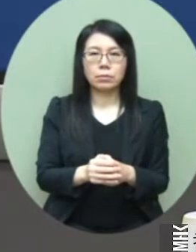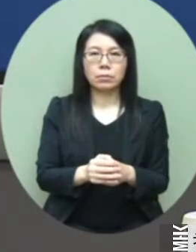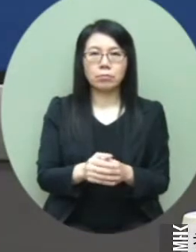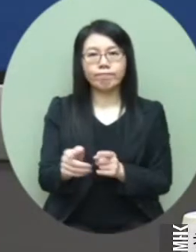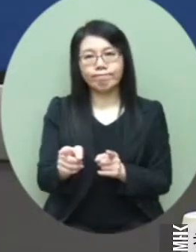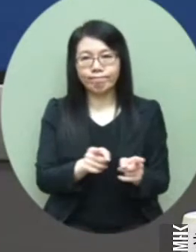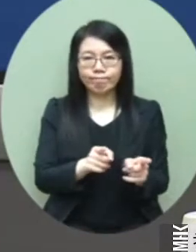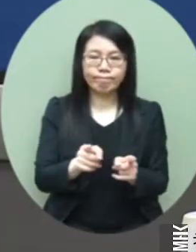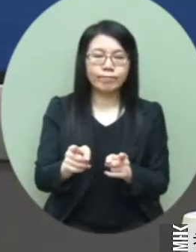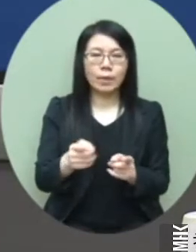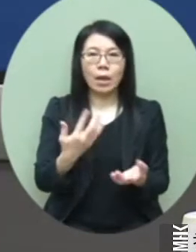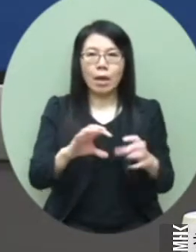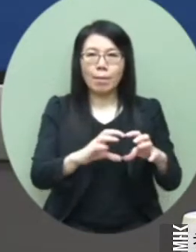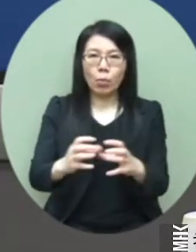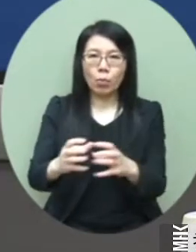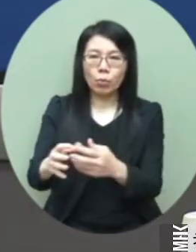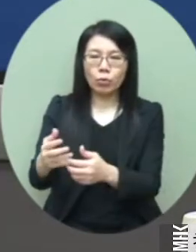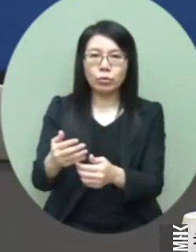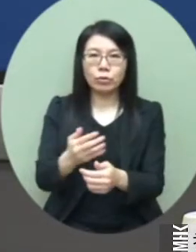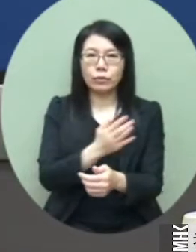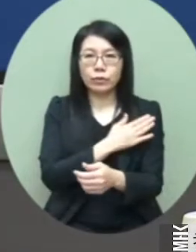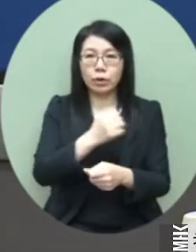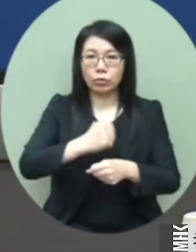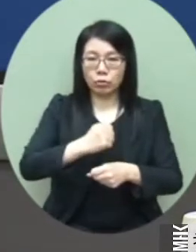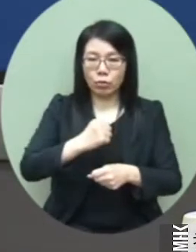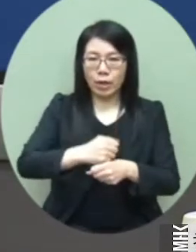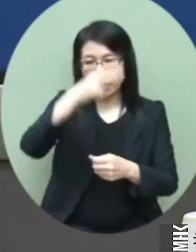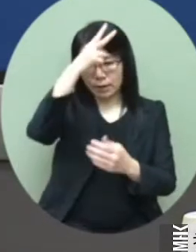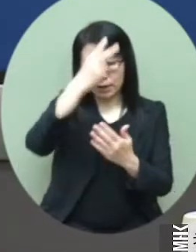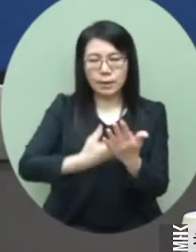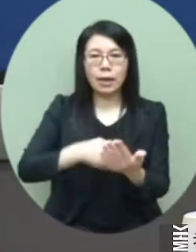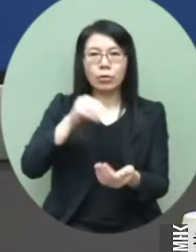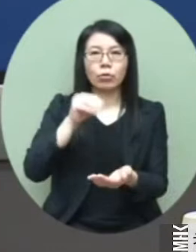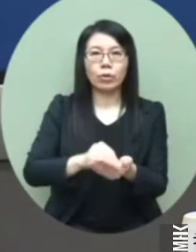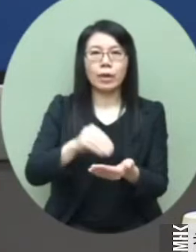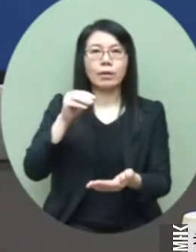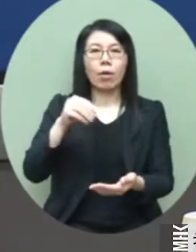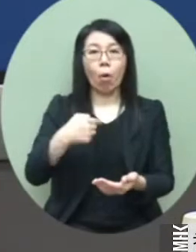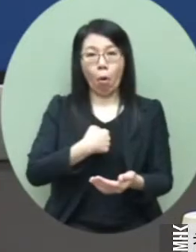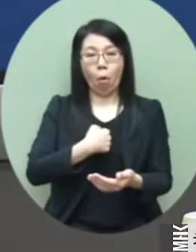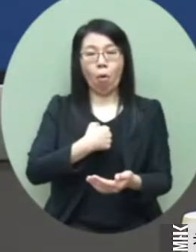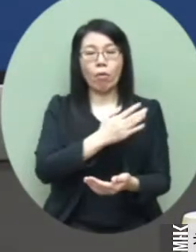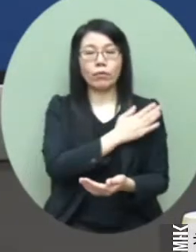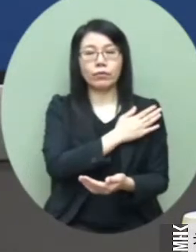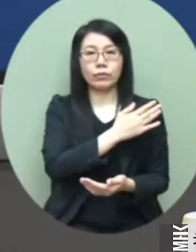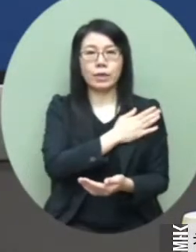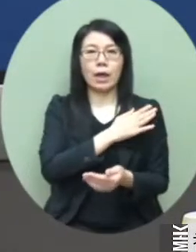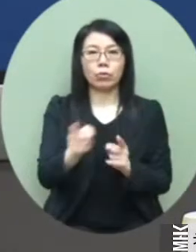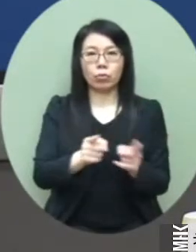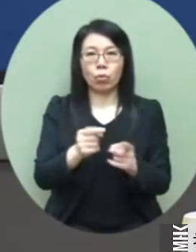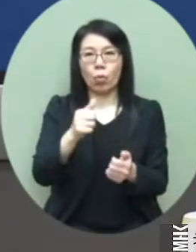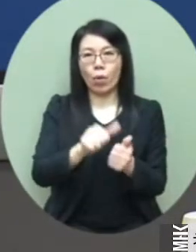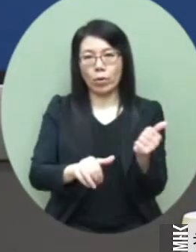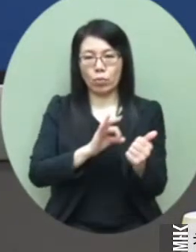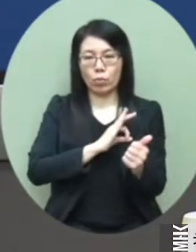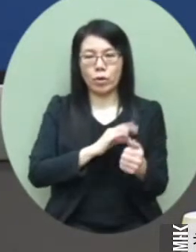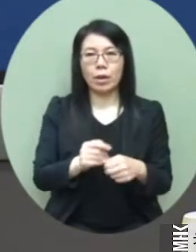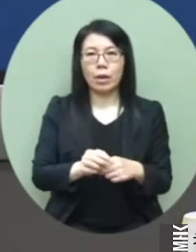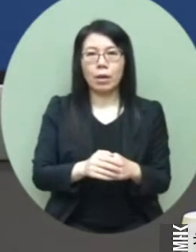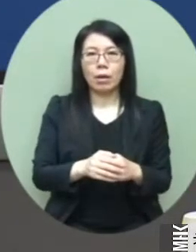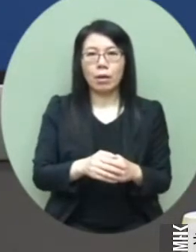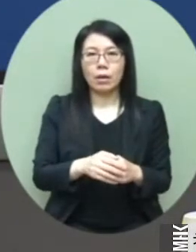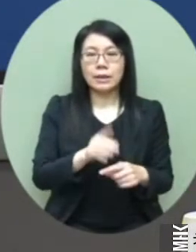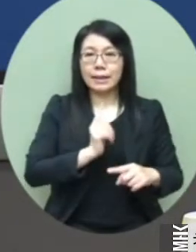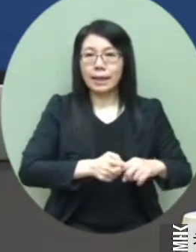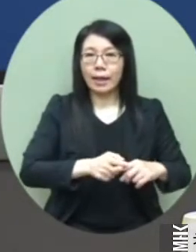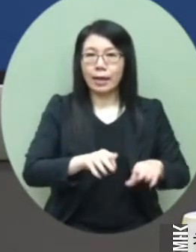統籌下一啲部門做執行嘅工作，政策嘅決定一定喺我主持嘅督導委員會㗎啦。你執行嘅工作，佢可以開